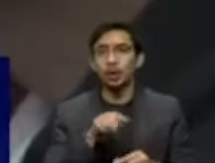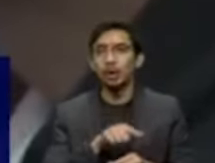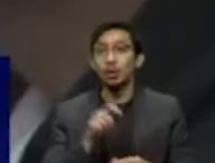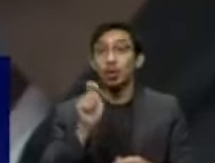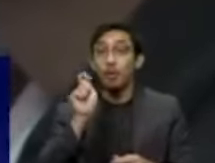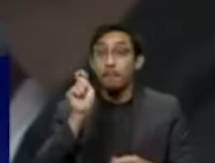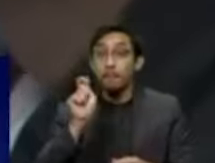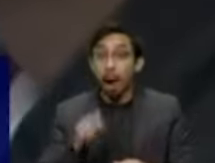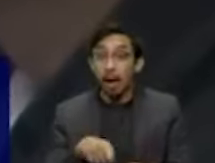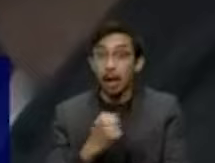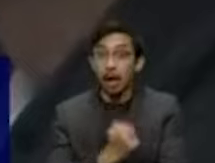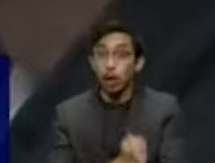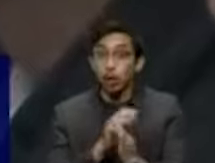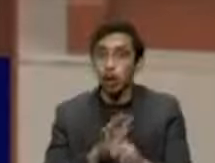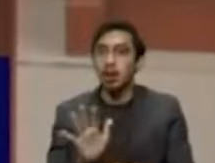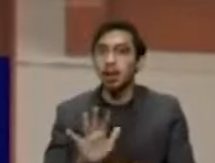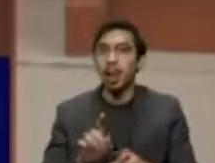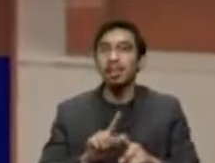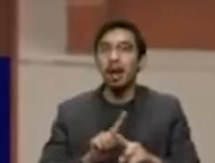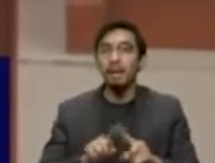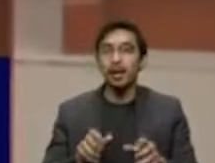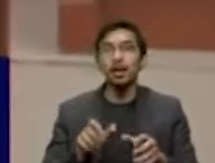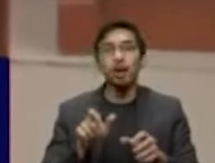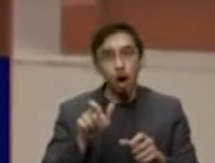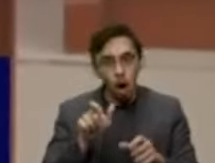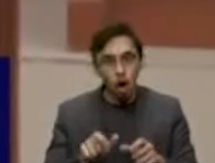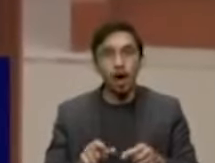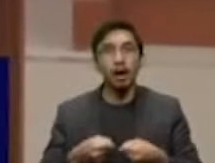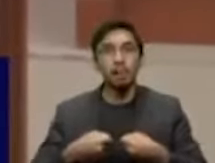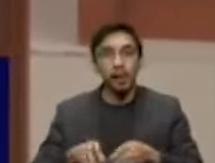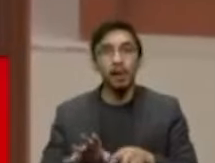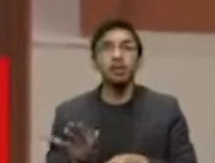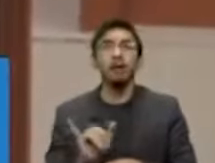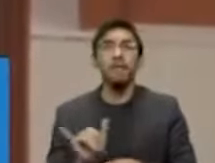menilai Amar Zoni bukan hanya pengguna namun juga dikategorikan sebagai